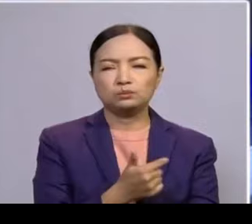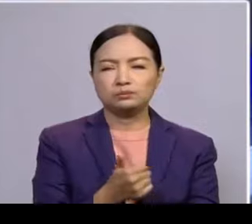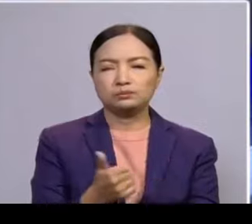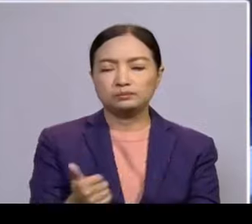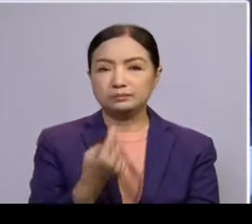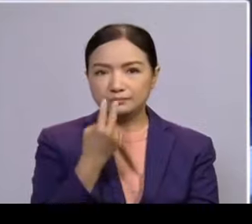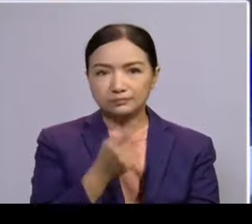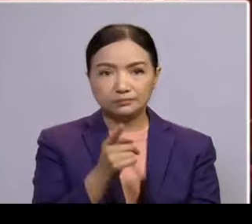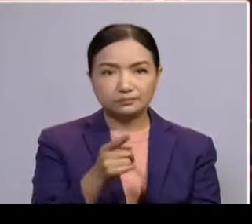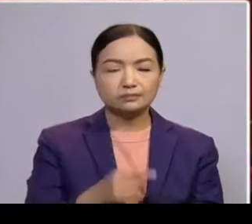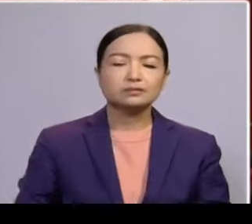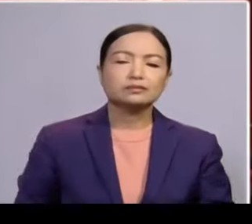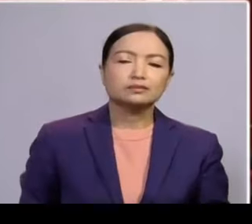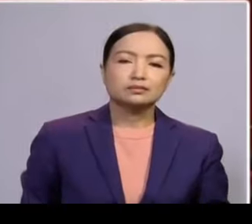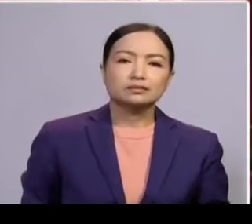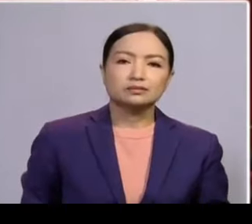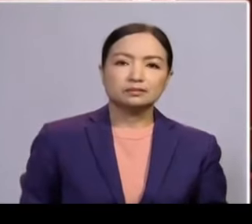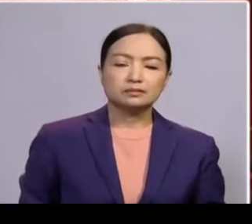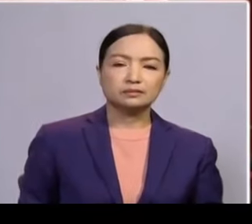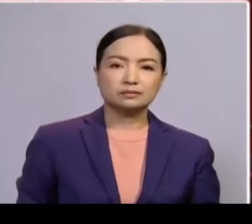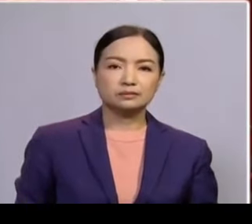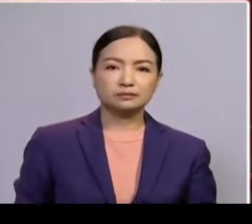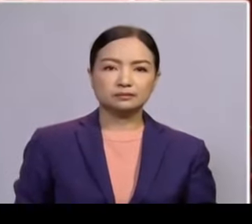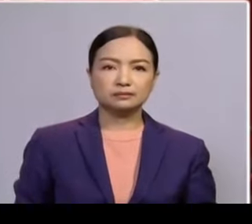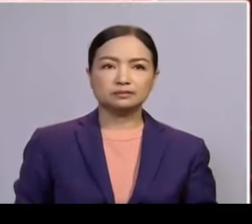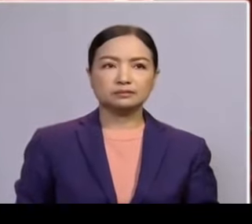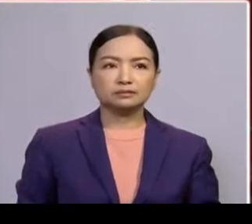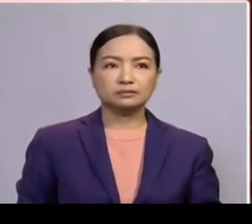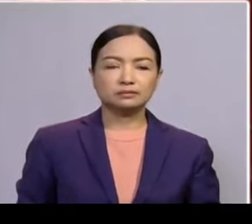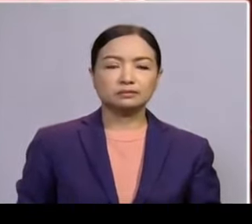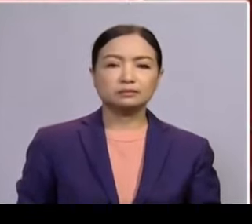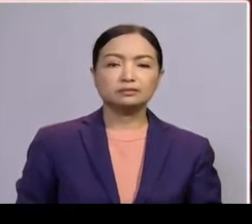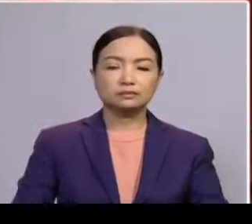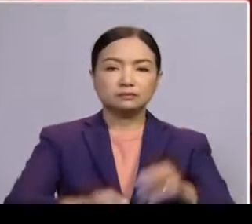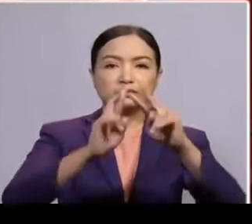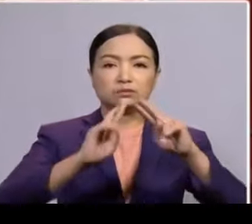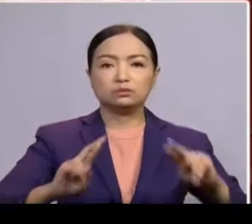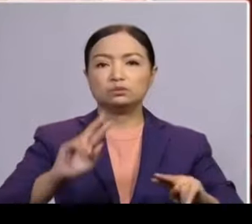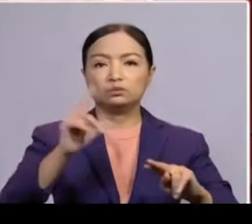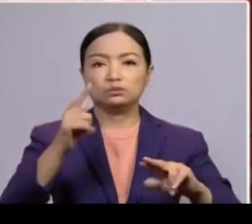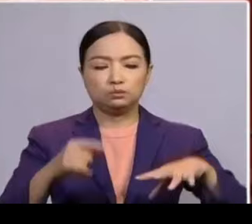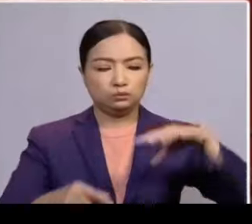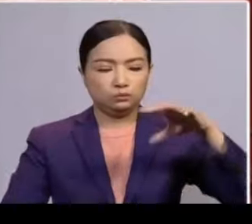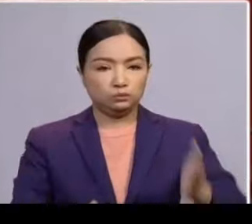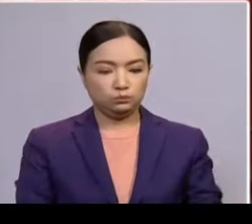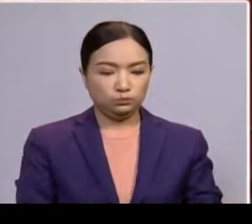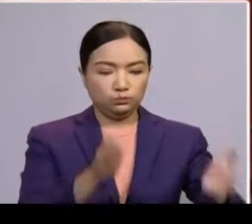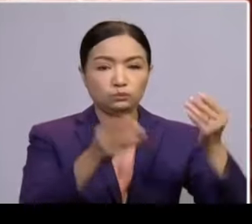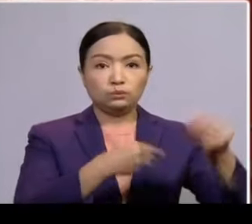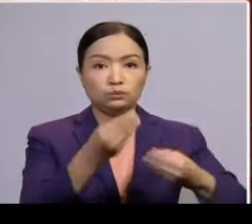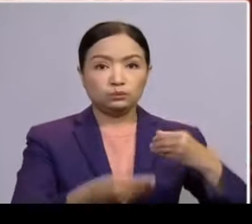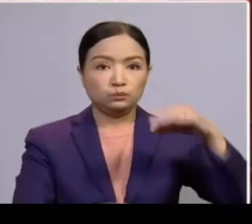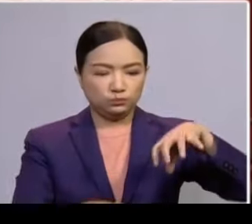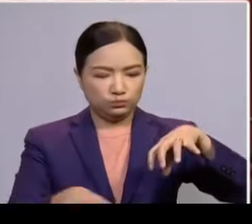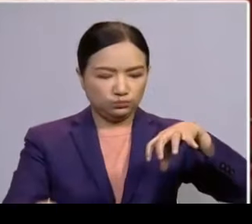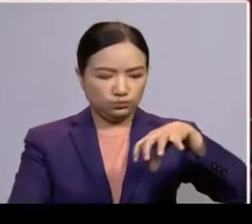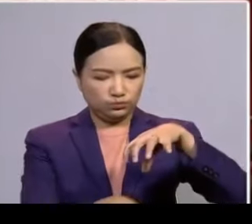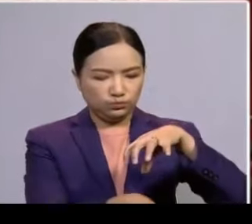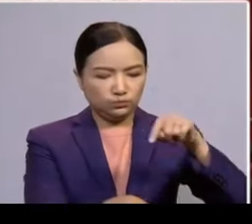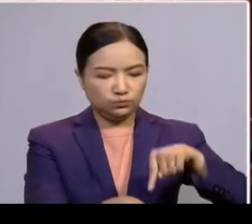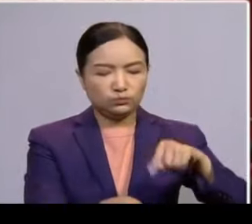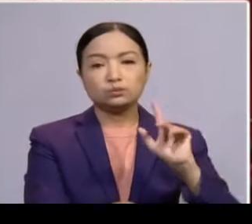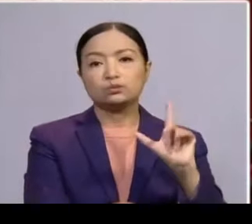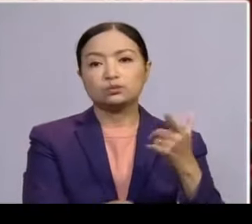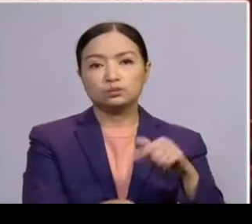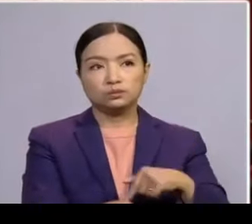ไปดูภาพจากกล้องวงจรปิดกันหน่อยคุณผู้ชมคะนี่เป็นร้านทองที่อยู่ในห้างแล้วโจรรายนี้นะคะจะเห็นว่าสวมไอ้โม่งมาเลยแล้วก็สวมถุง